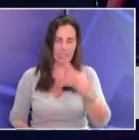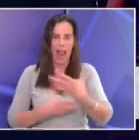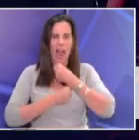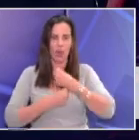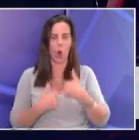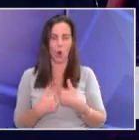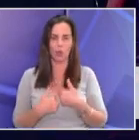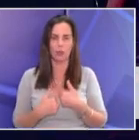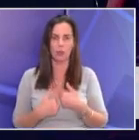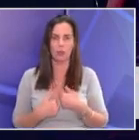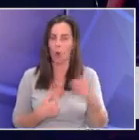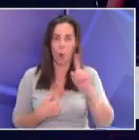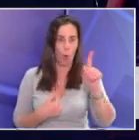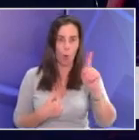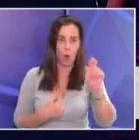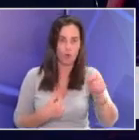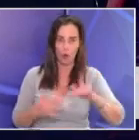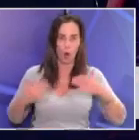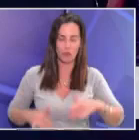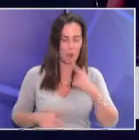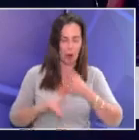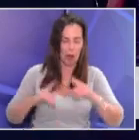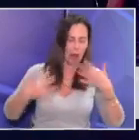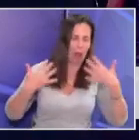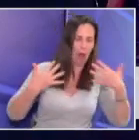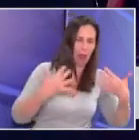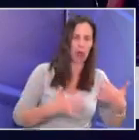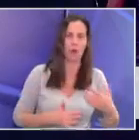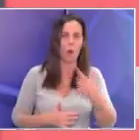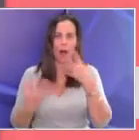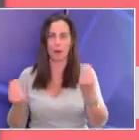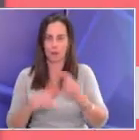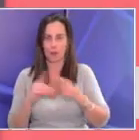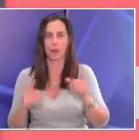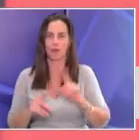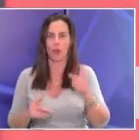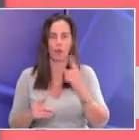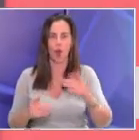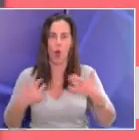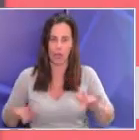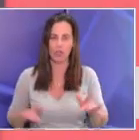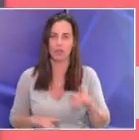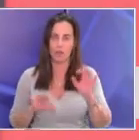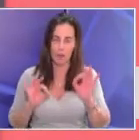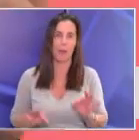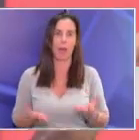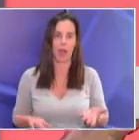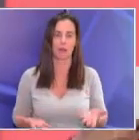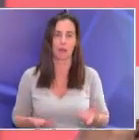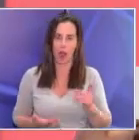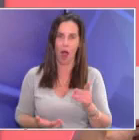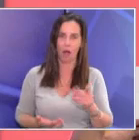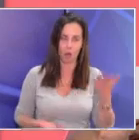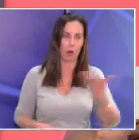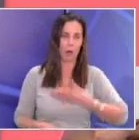לחנוק אותי. הוא לא הכחיש, הוא אמר כל מיני סיפורים. הוא אמר הרבה דברים אחרים חוץ מלהכחיש, ובאמת... אבל הוא